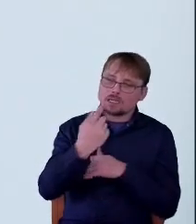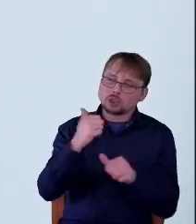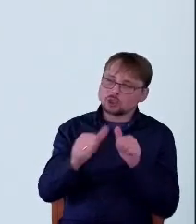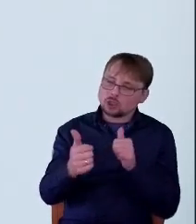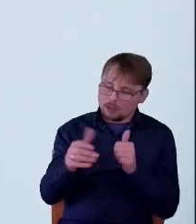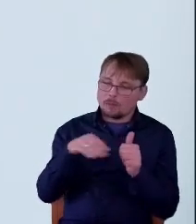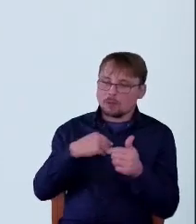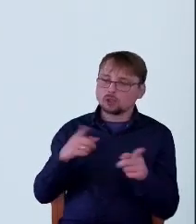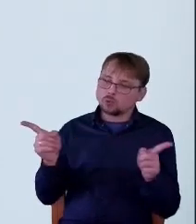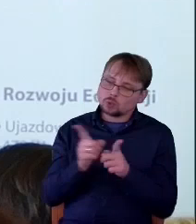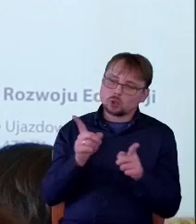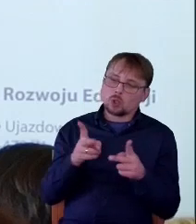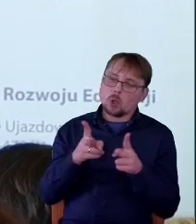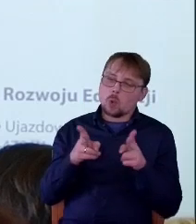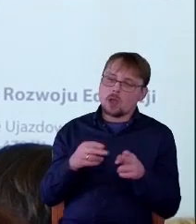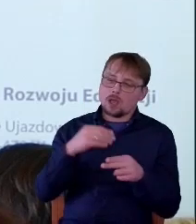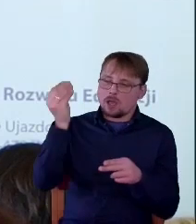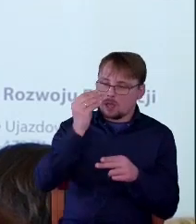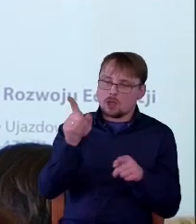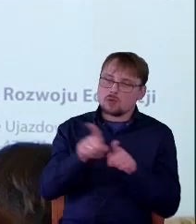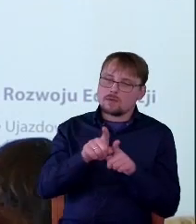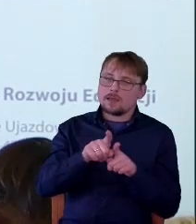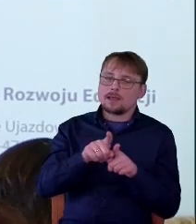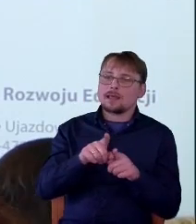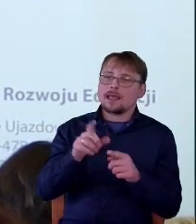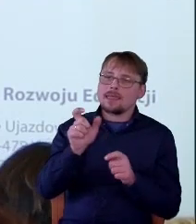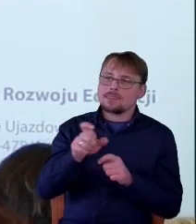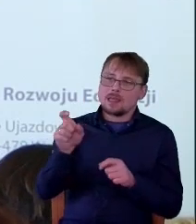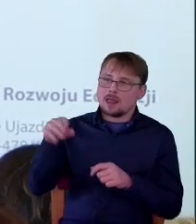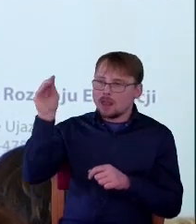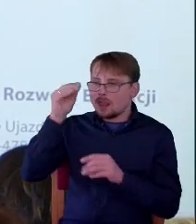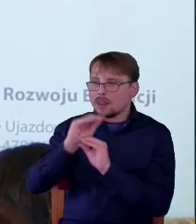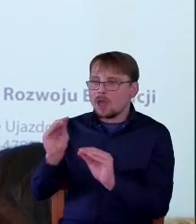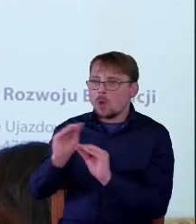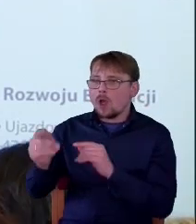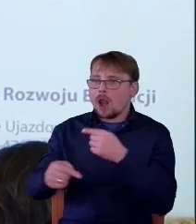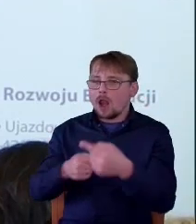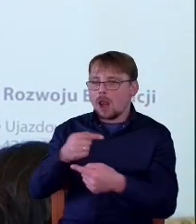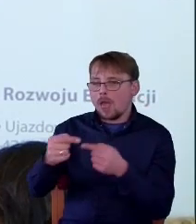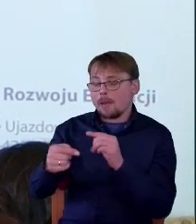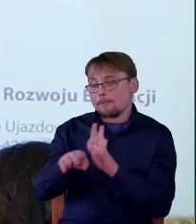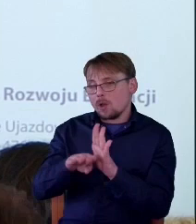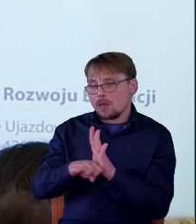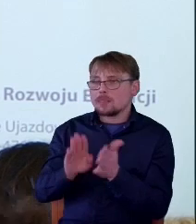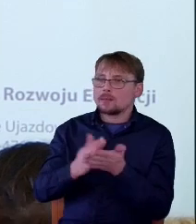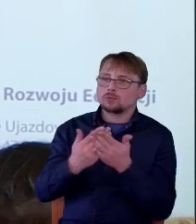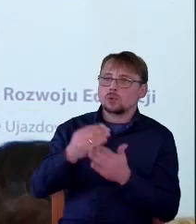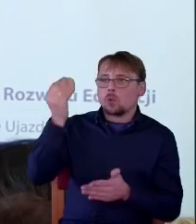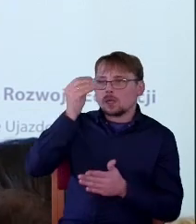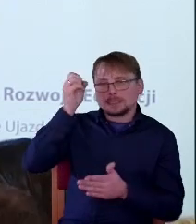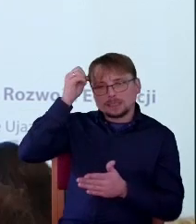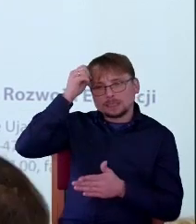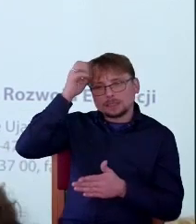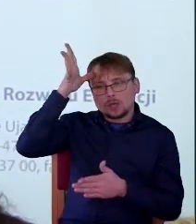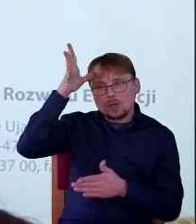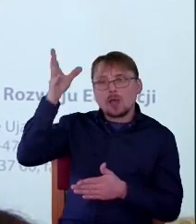Są też możliwości związane z indywidualnym tokiem nauki. Też nie zapominajmy o tym, że uczeń uzdolniony może skończyć szkołę